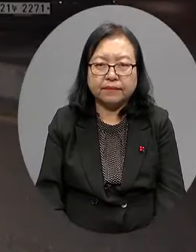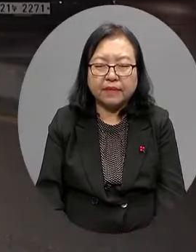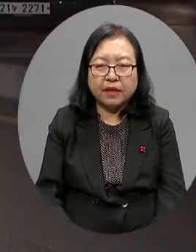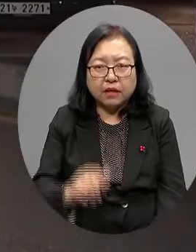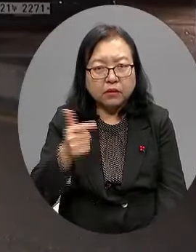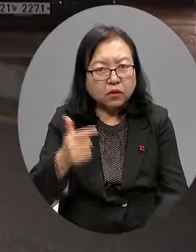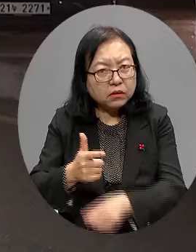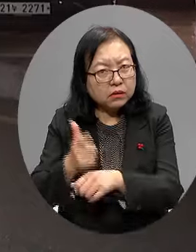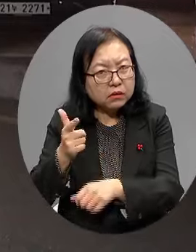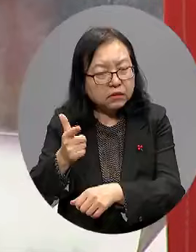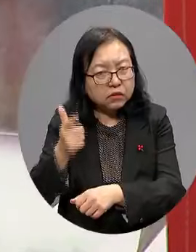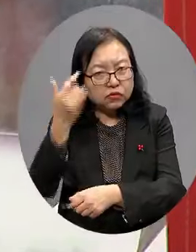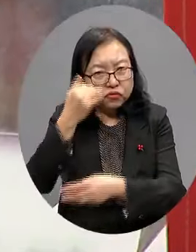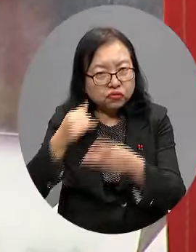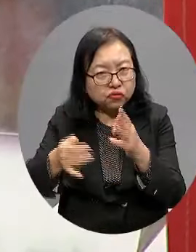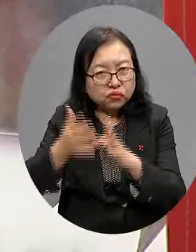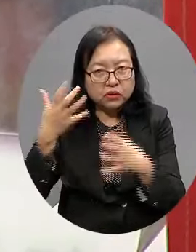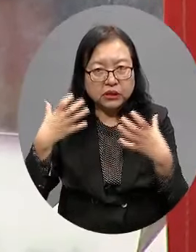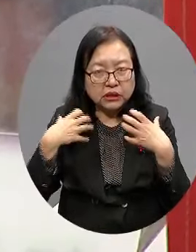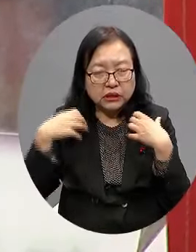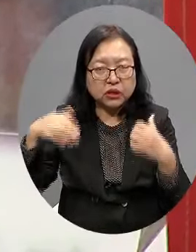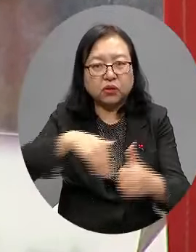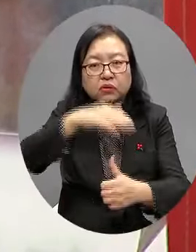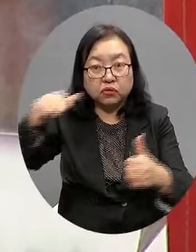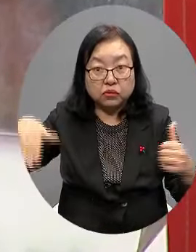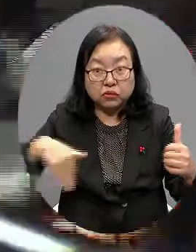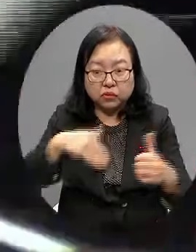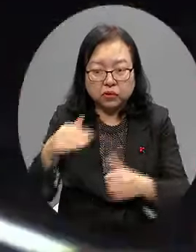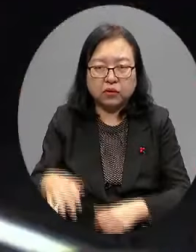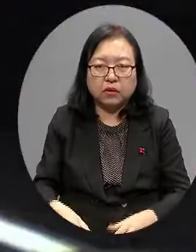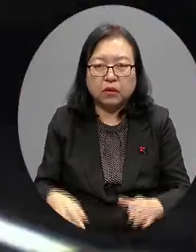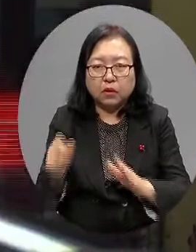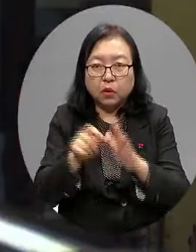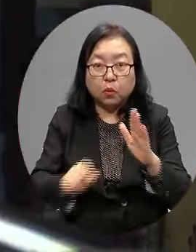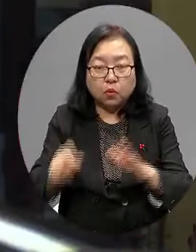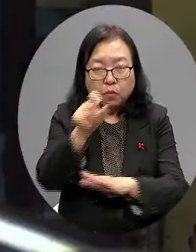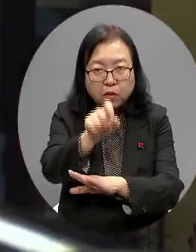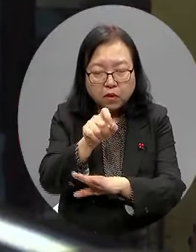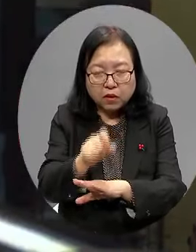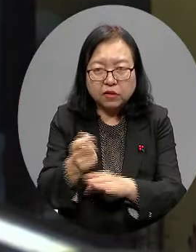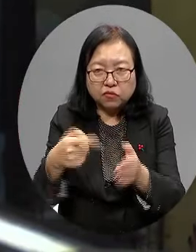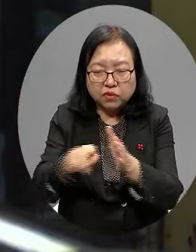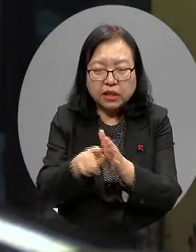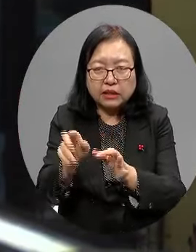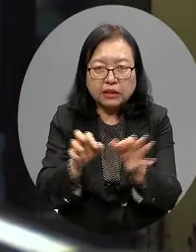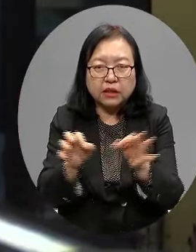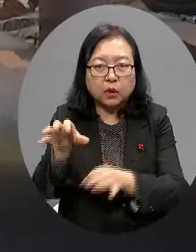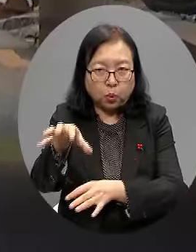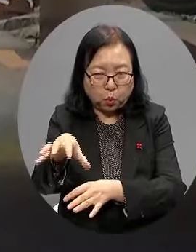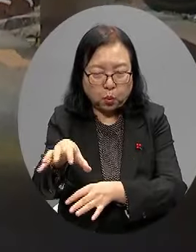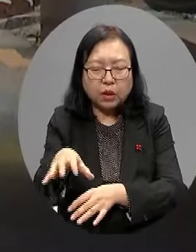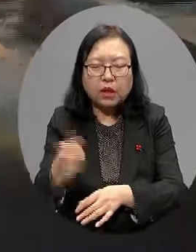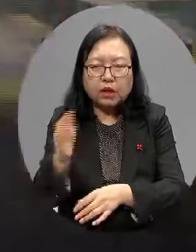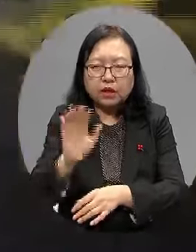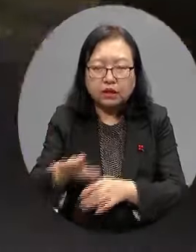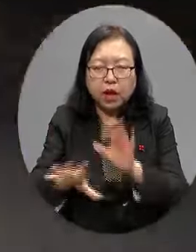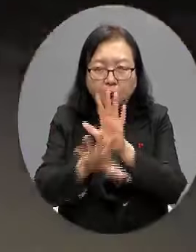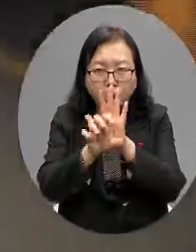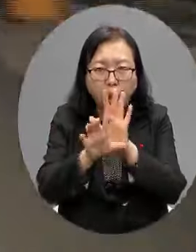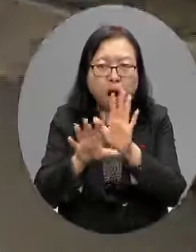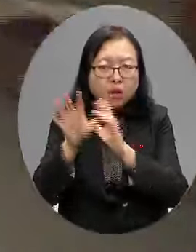저녁 6시 충주시청 주변입니다. 관공서를 보고 들어온 식당과 술집이 많은데 코로나 이후 쇠퇴한